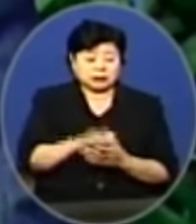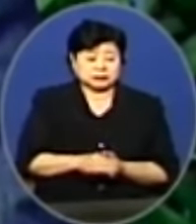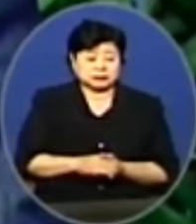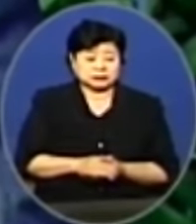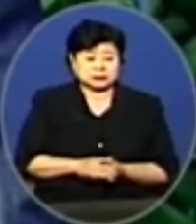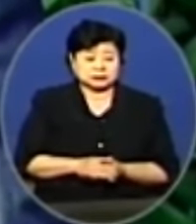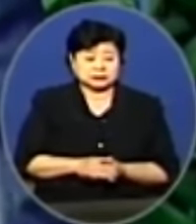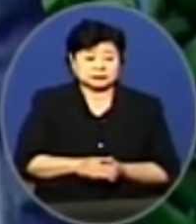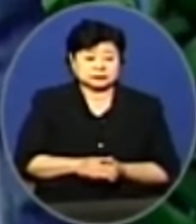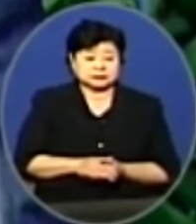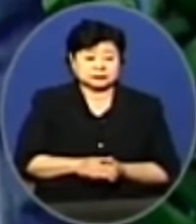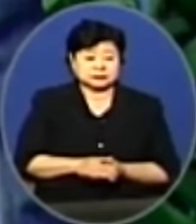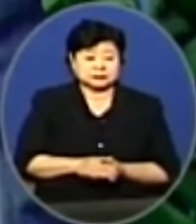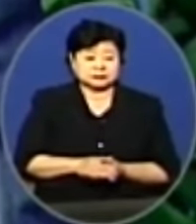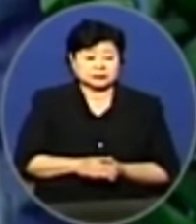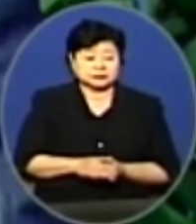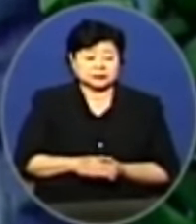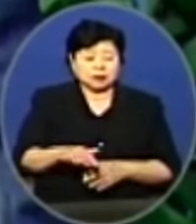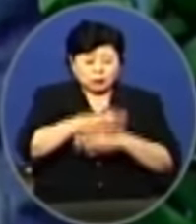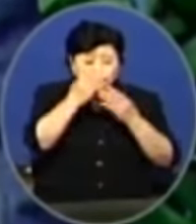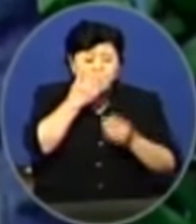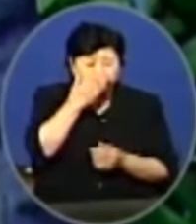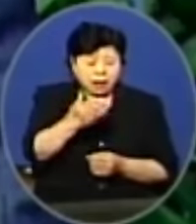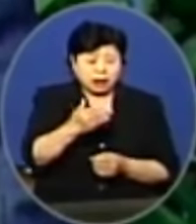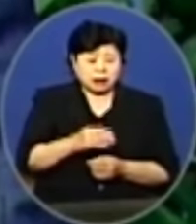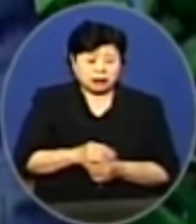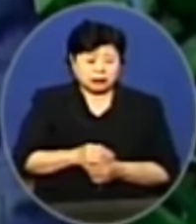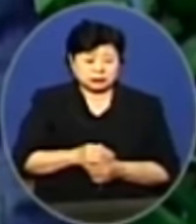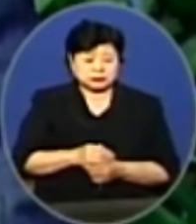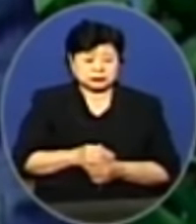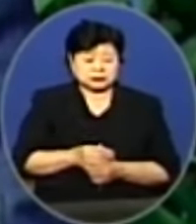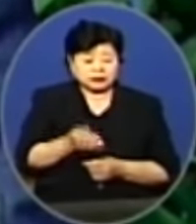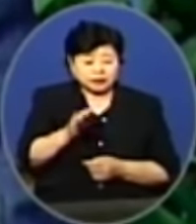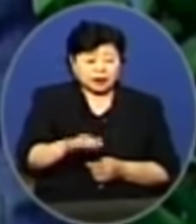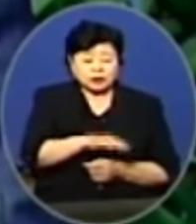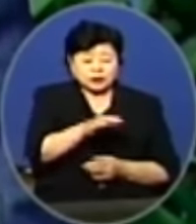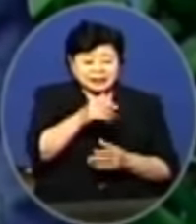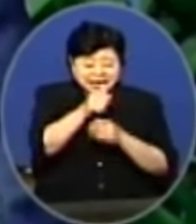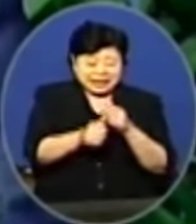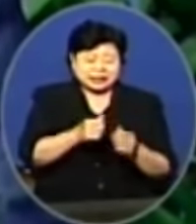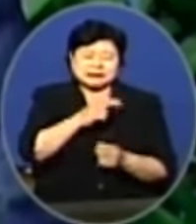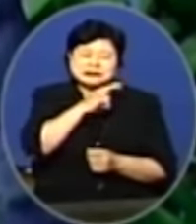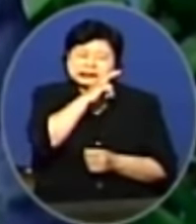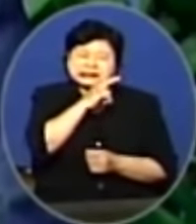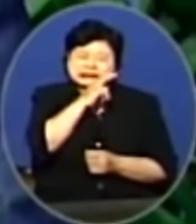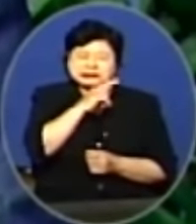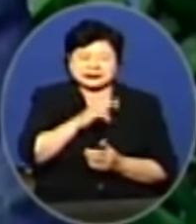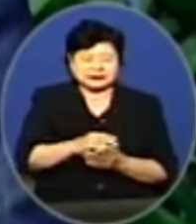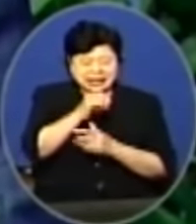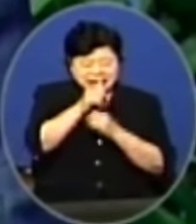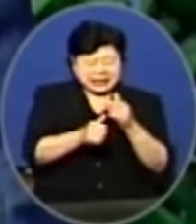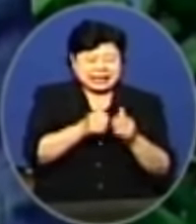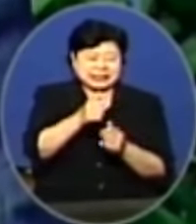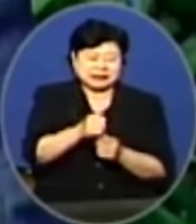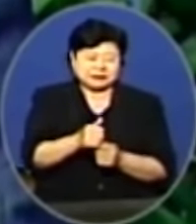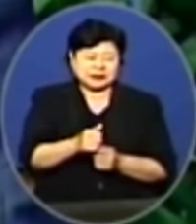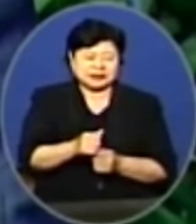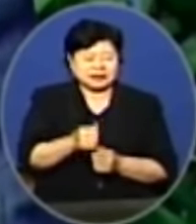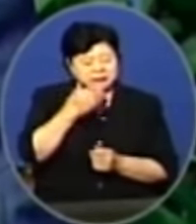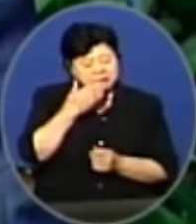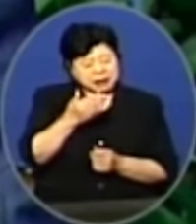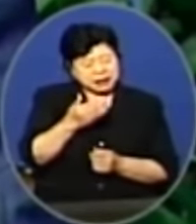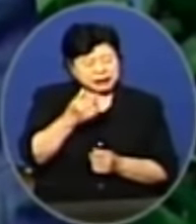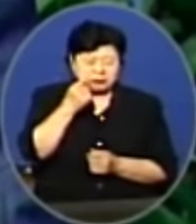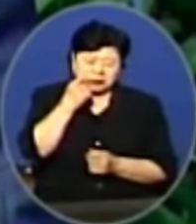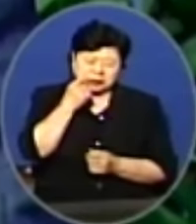무소부재하시고 할 수 없는 것이 없는데도 불구하고 우리는 하나님을 의심합니다. 하나님이 이런 일도 할 수